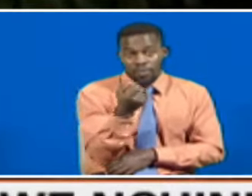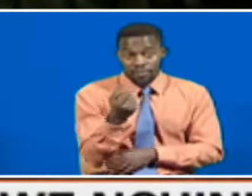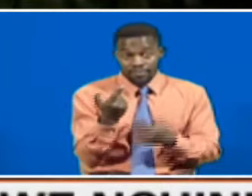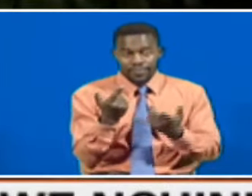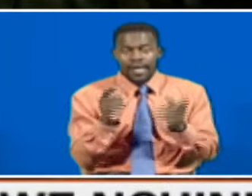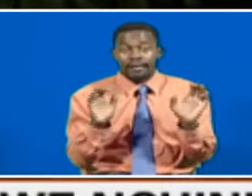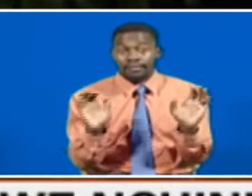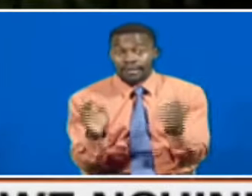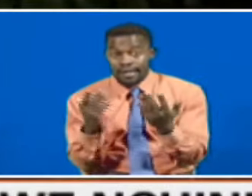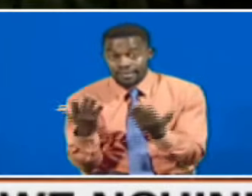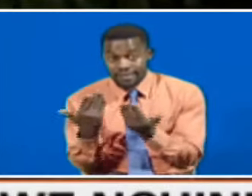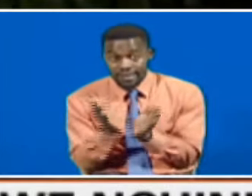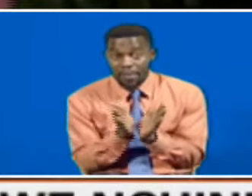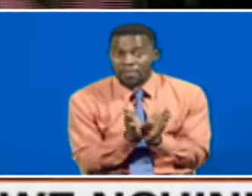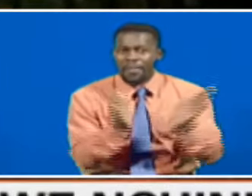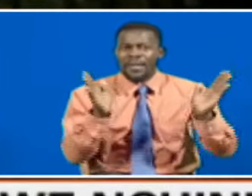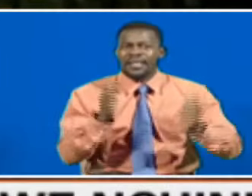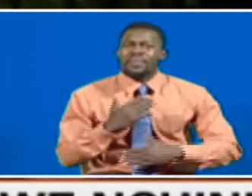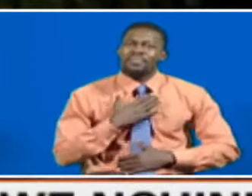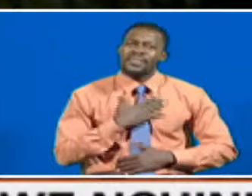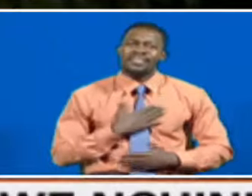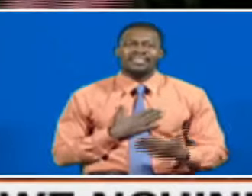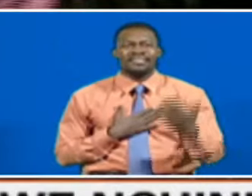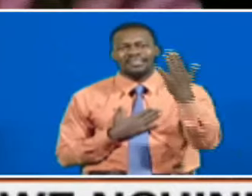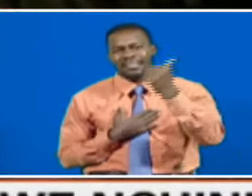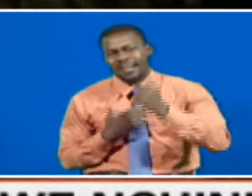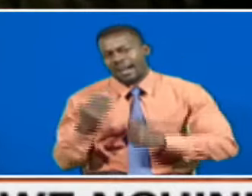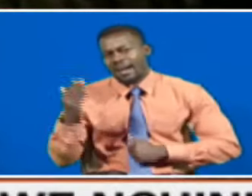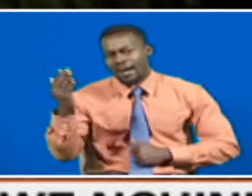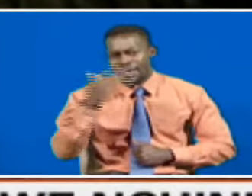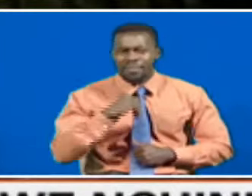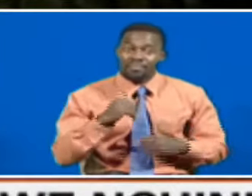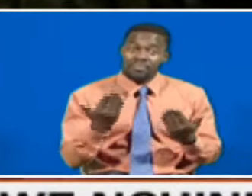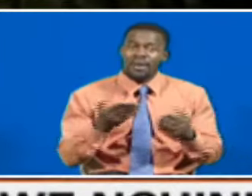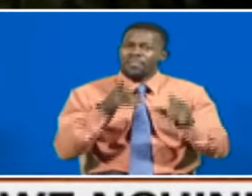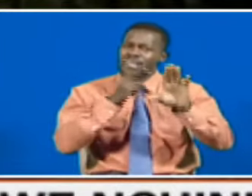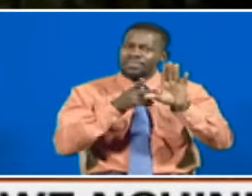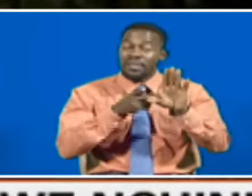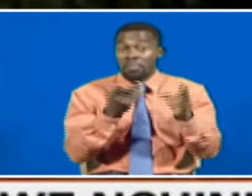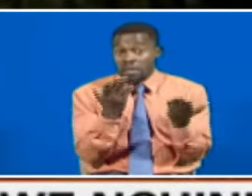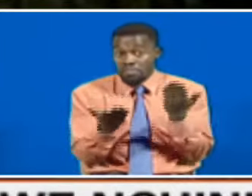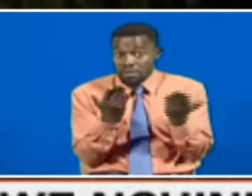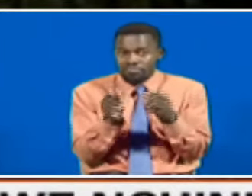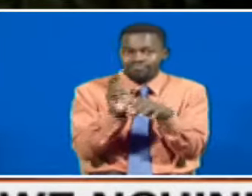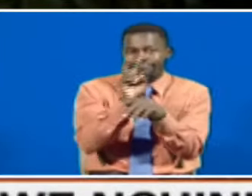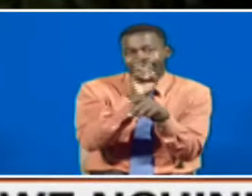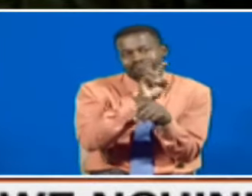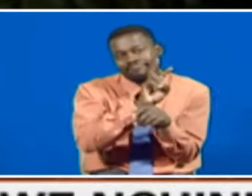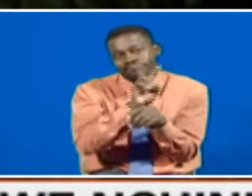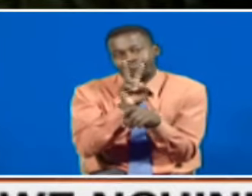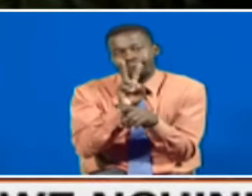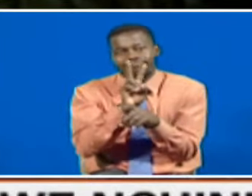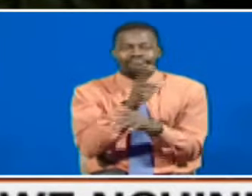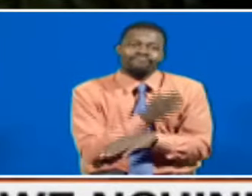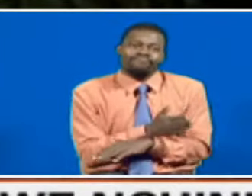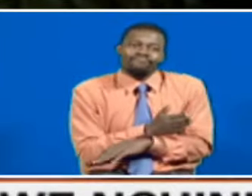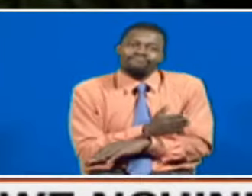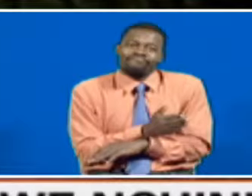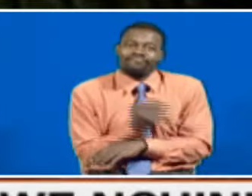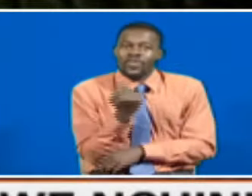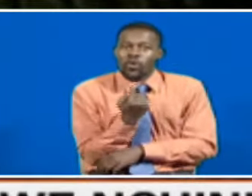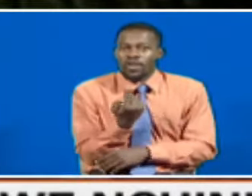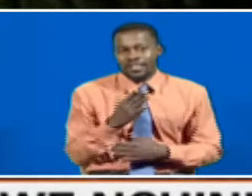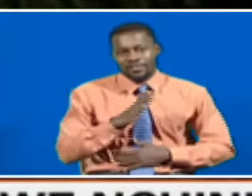encourage kila mtu akuje hapa katika hizi mbio na wajione. Ninge encourage watu wote wakuje hapa waone